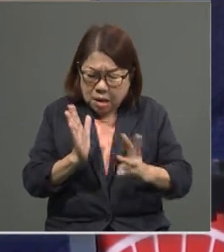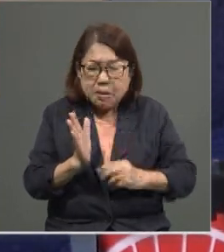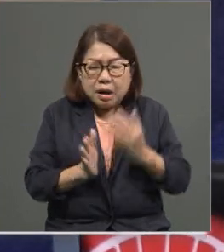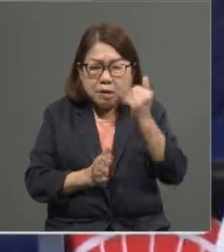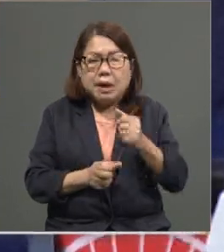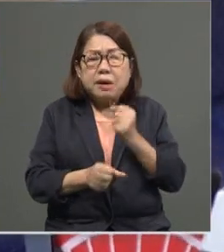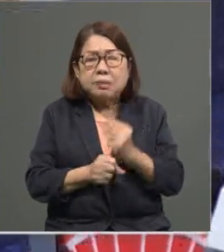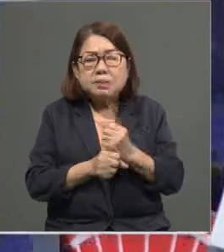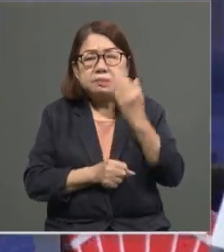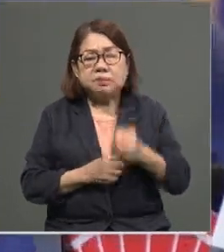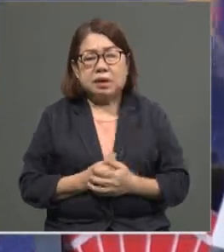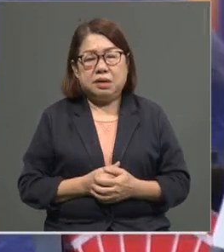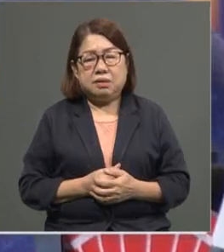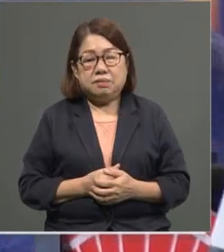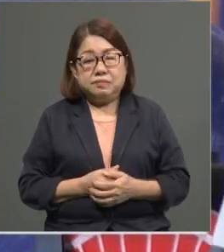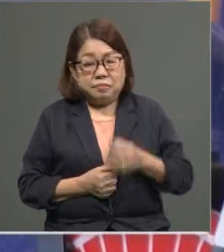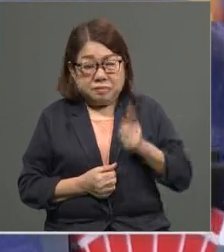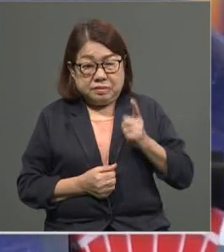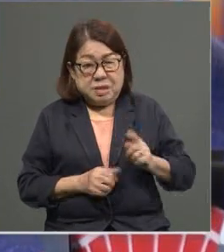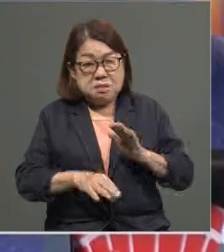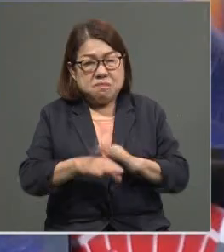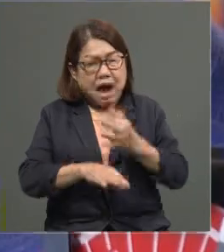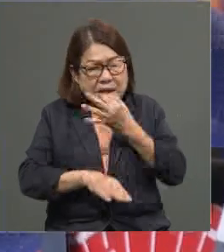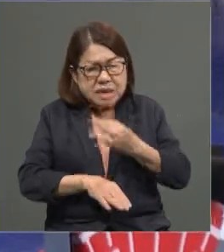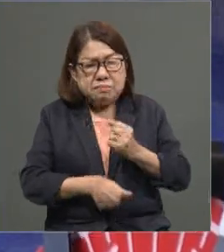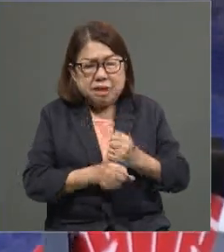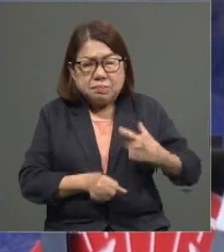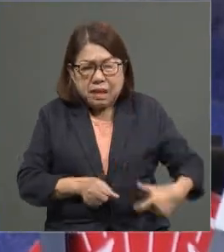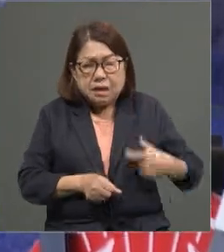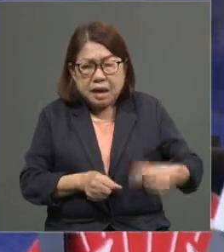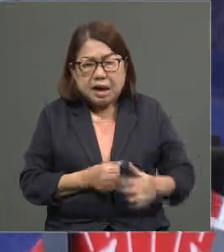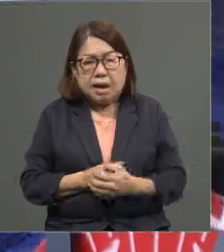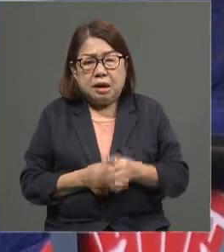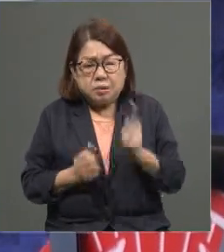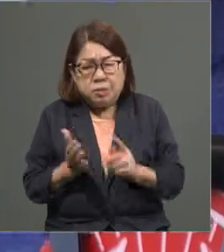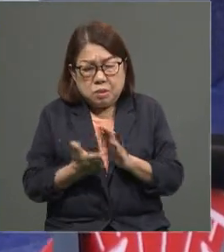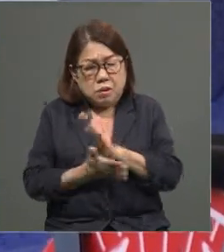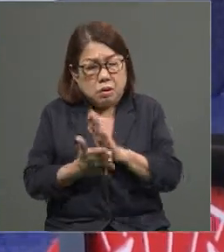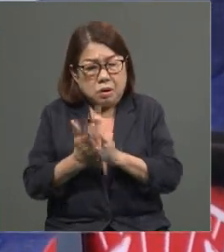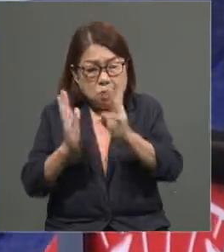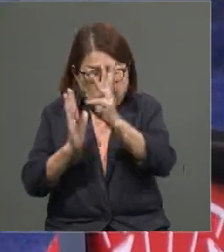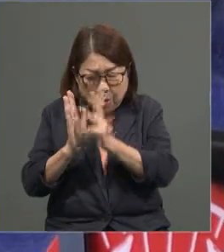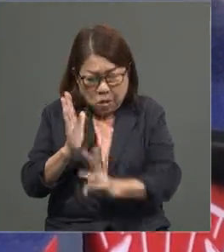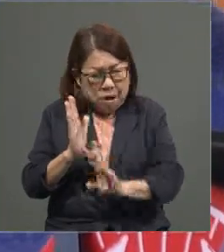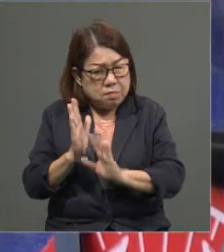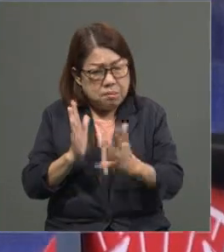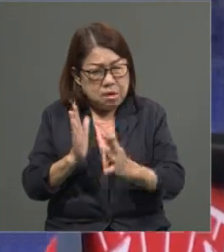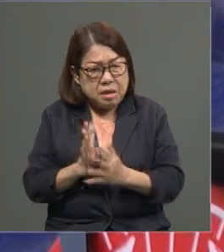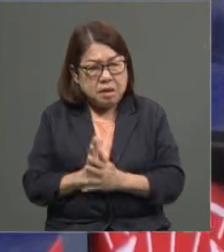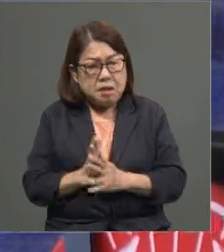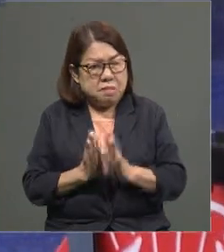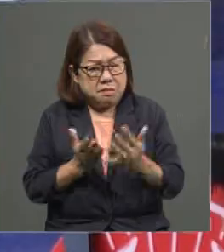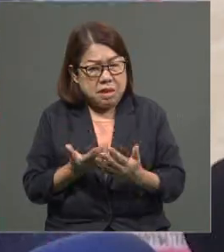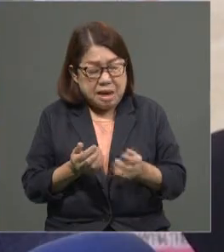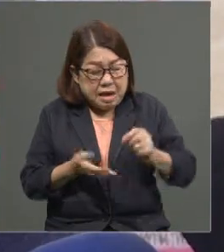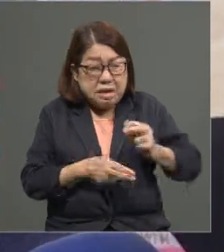ไรปกติทนายความมืออาชีพไม่มีใครปล่อยช่องว่างหน้าครึ่งกระดาษแยกแผ่นของการเซ็นแบ